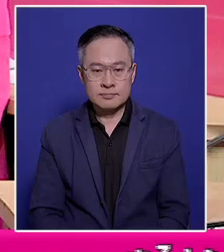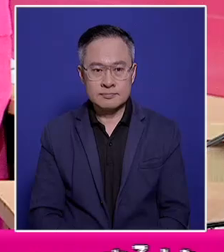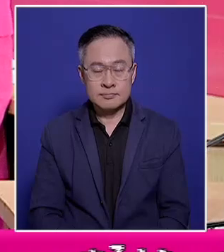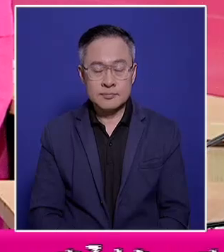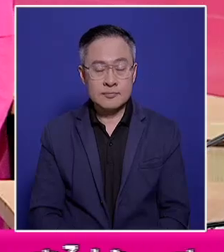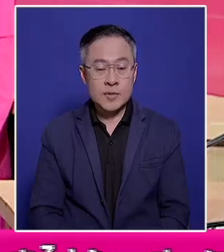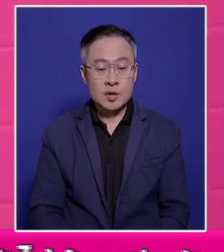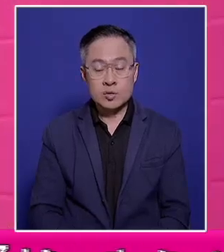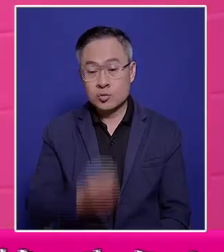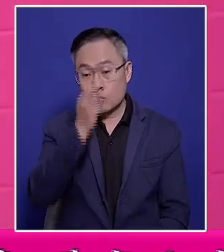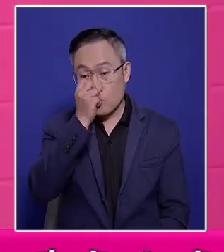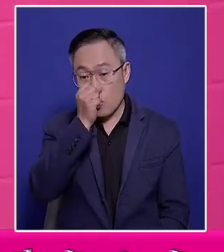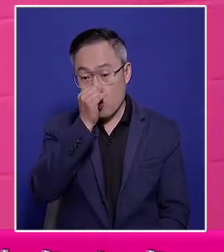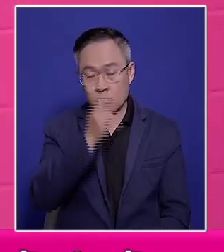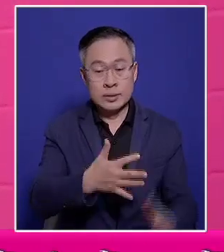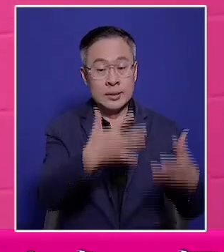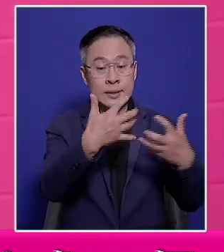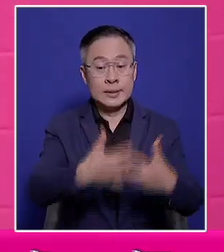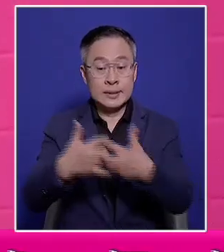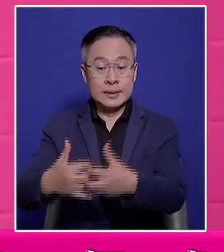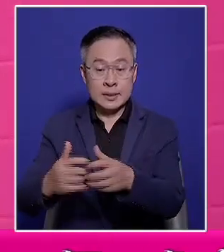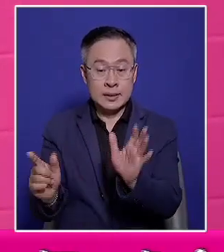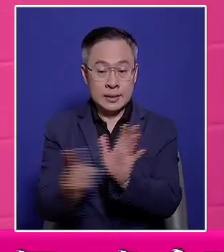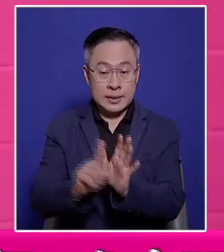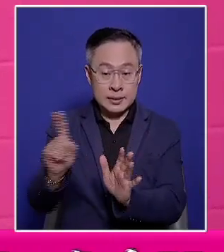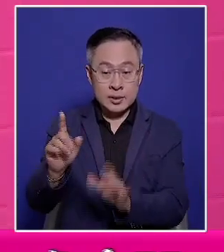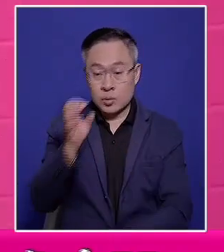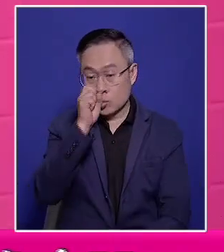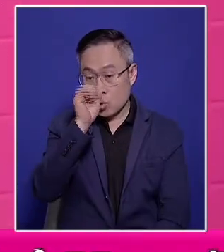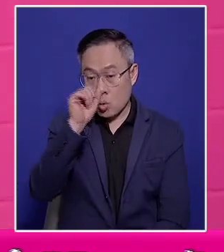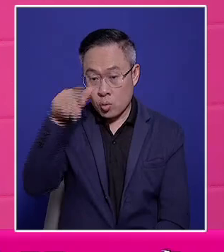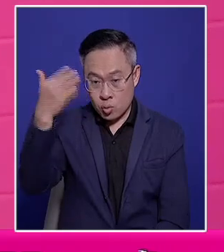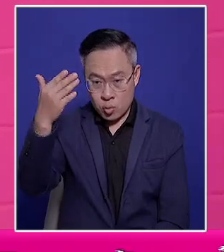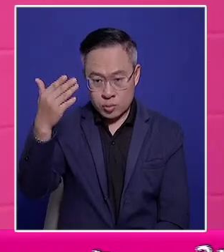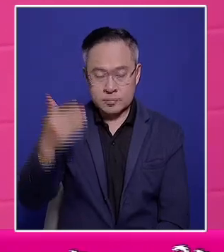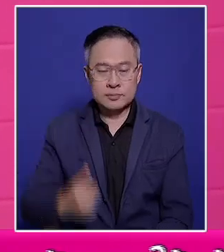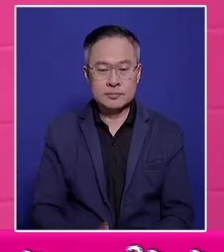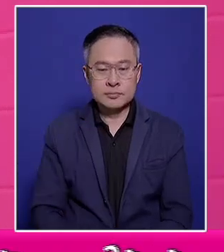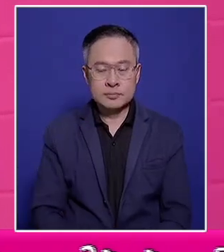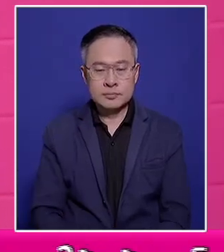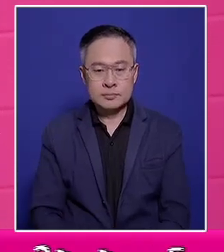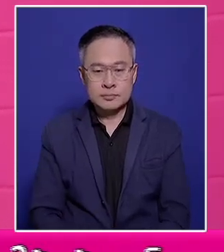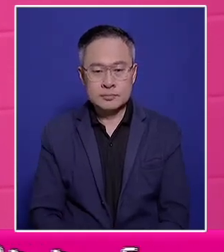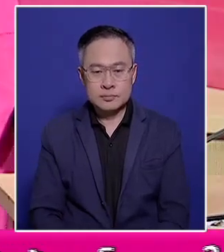โดยจะทำการทดลองเครื่องออกรางวัลไฟฟ้าอัตโนมัติเพื่อทดสอบประสิทธิภาพการทำงาน1ครั้งครับ